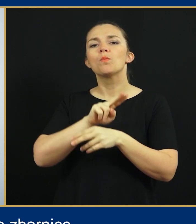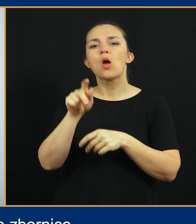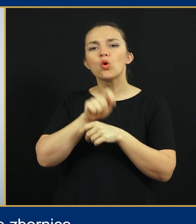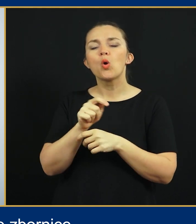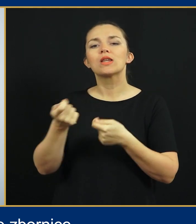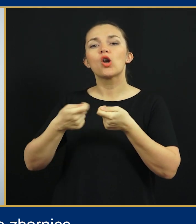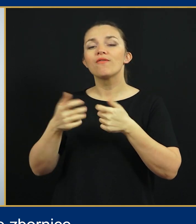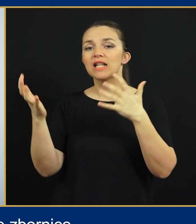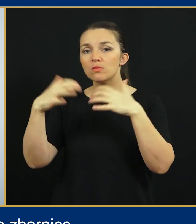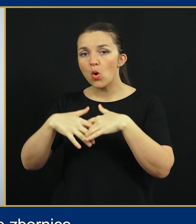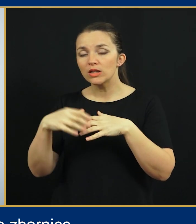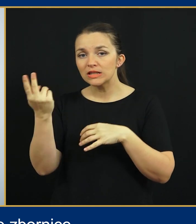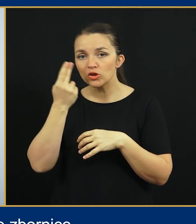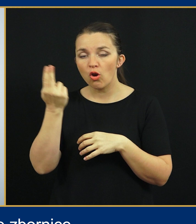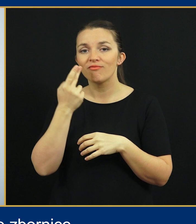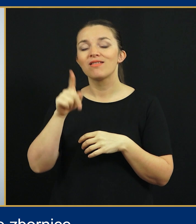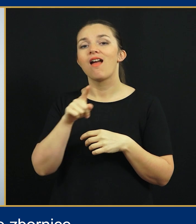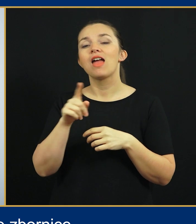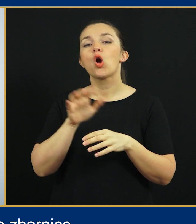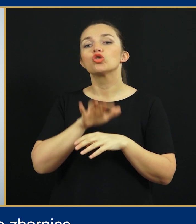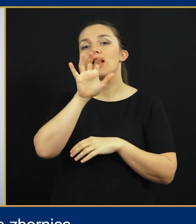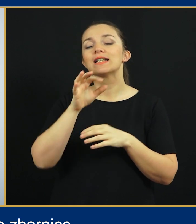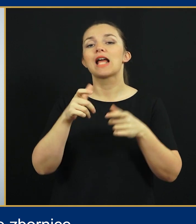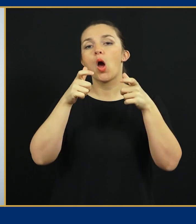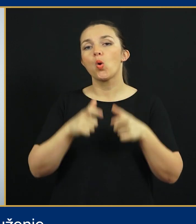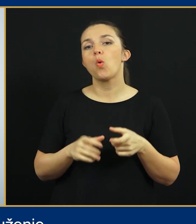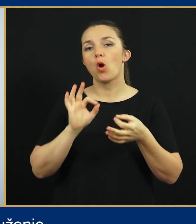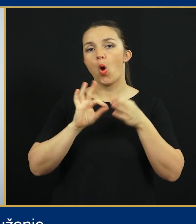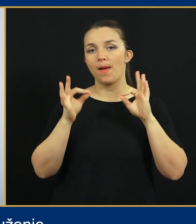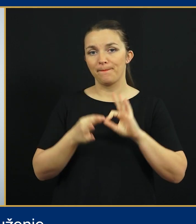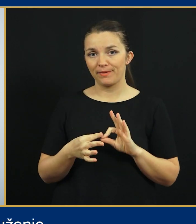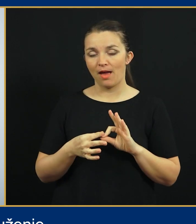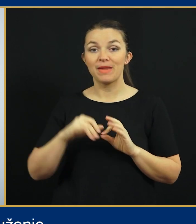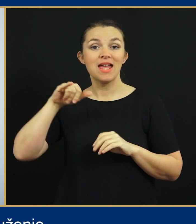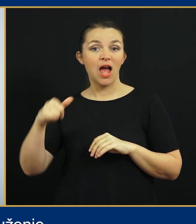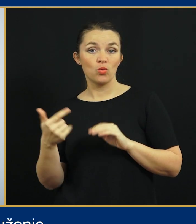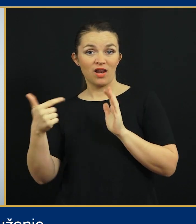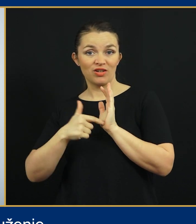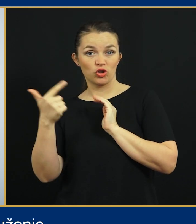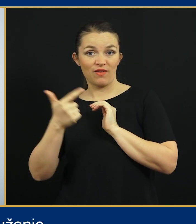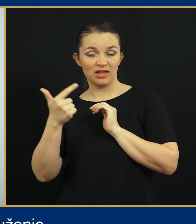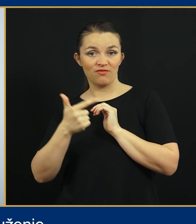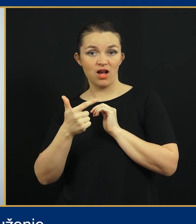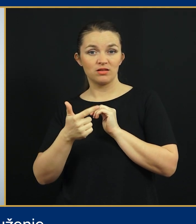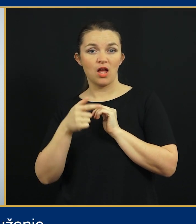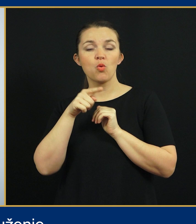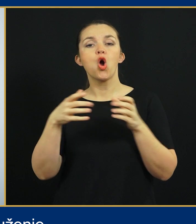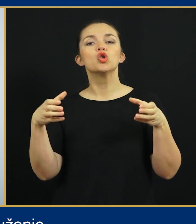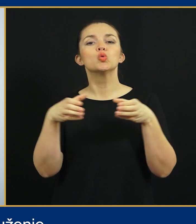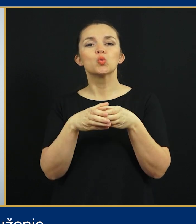zbornice Slovenije in Košarkarskega kluba Olimpija. Januarja 2022 mu je združenje